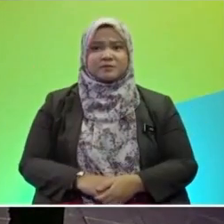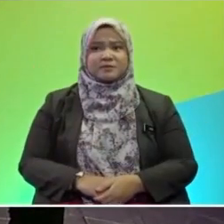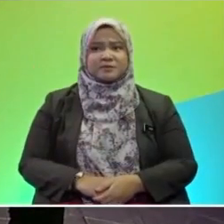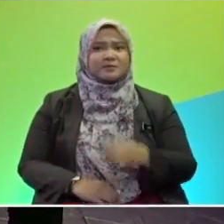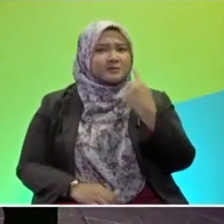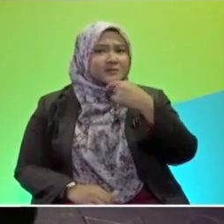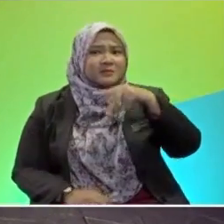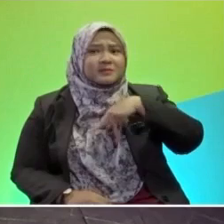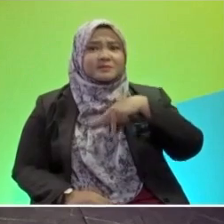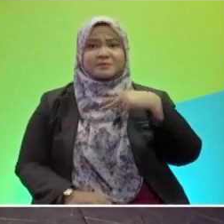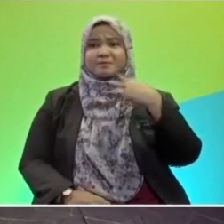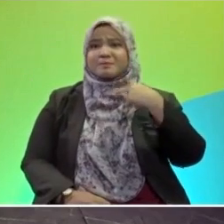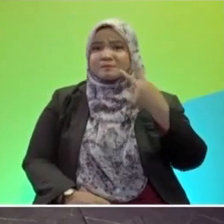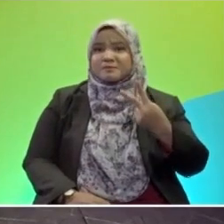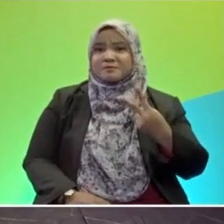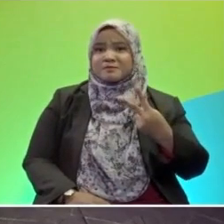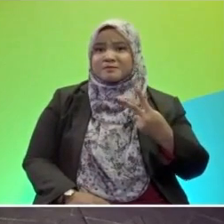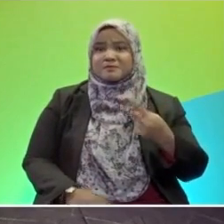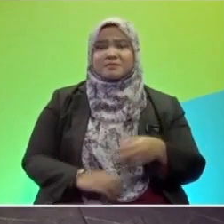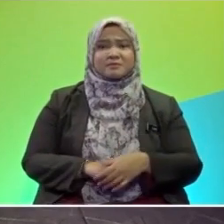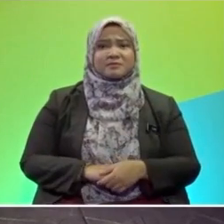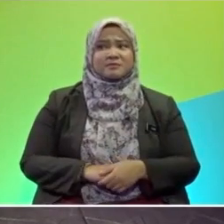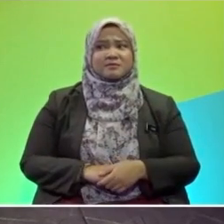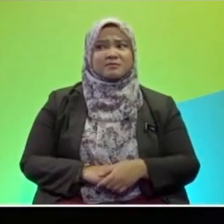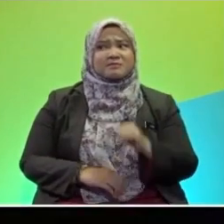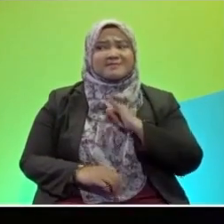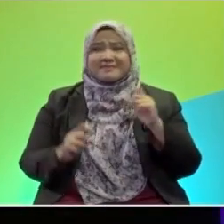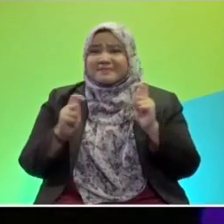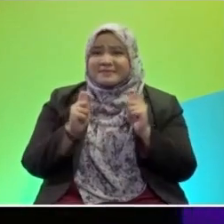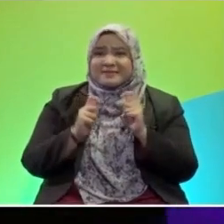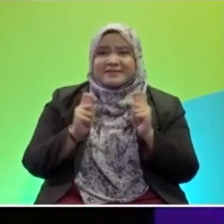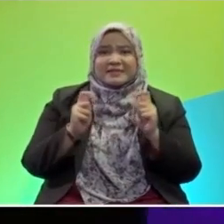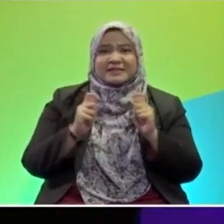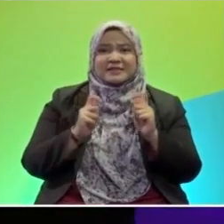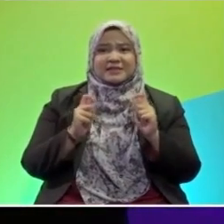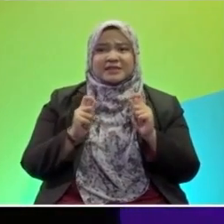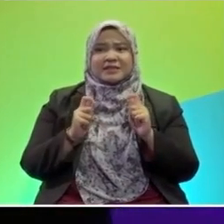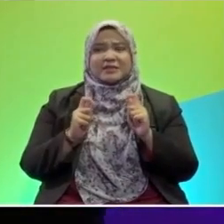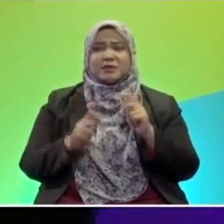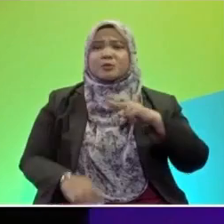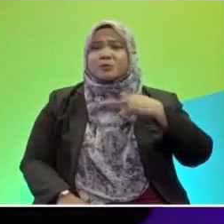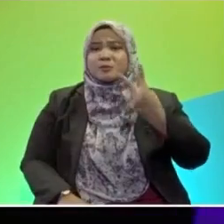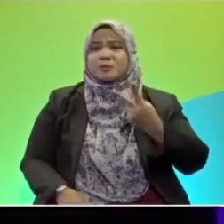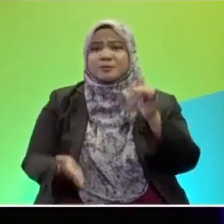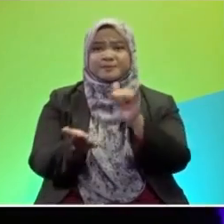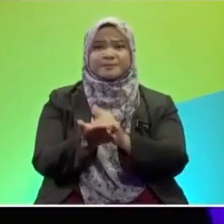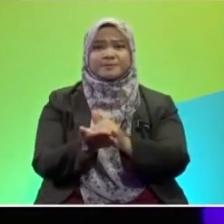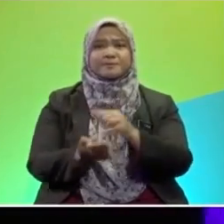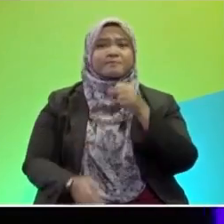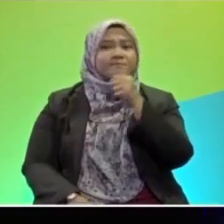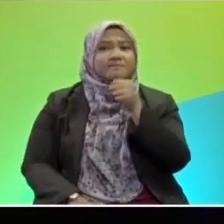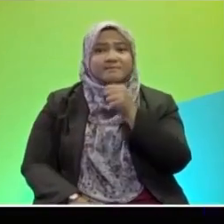bayang-bayang terbentuk cahaya cahaya cahaya boleh